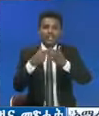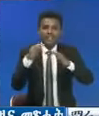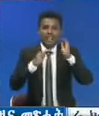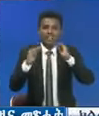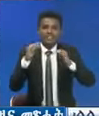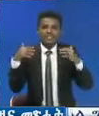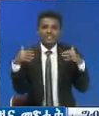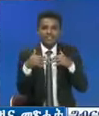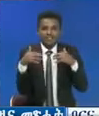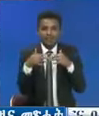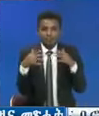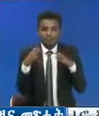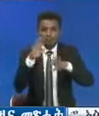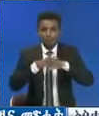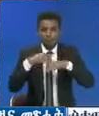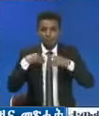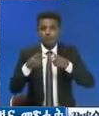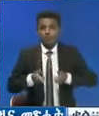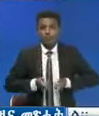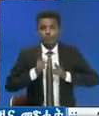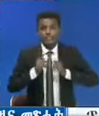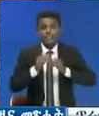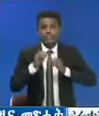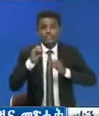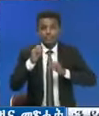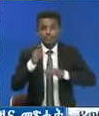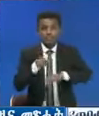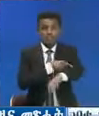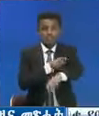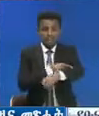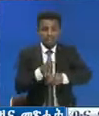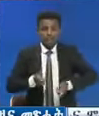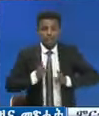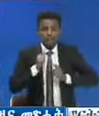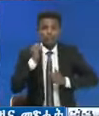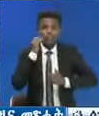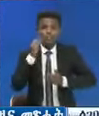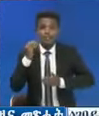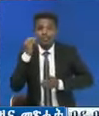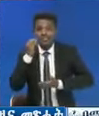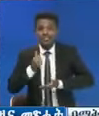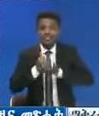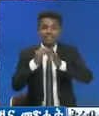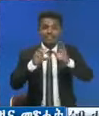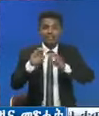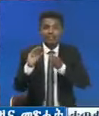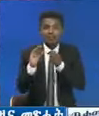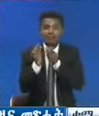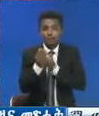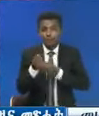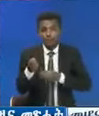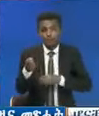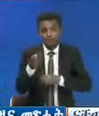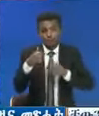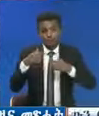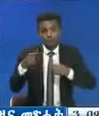የተጋነነ ሆኖ የአርሶ አደሩም የሚኖርበት የተበታተነ አኗኗር ስለሆነ ቤት ለቤት ድጋፍ መደረግ እንዳለበት አንዱ የኤክስቴንሽን ሲስተማችን ቤት ለቤት ድጋፍ ማድረግ ነው እና